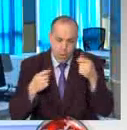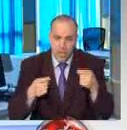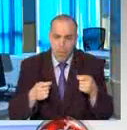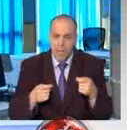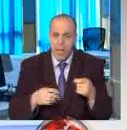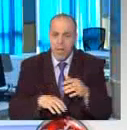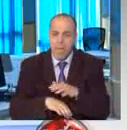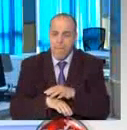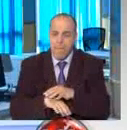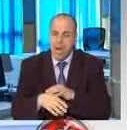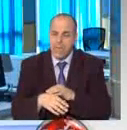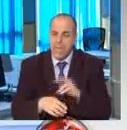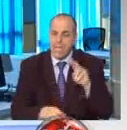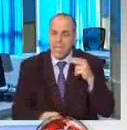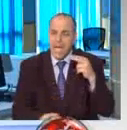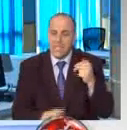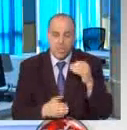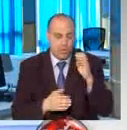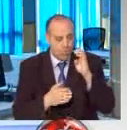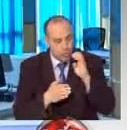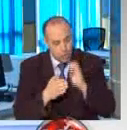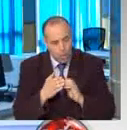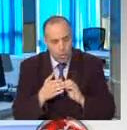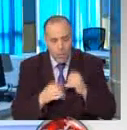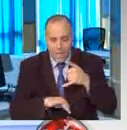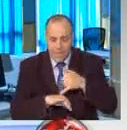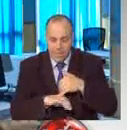بمحافظة تعز جنوب العاصمة صنعاء.